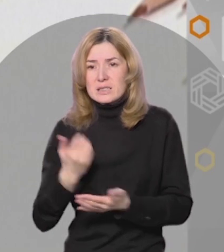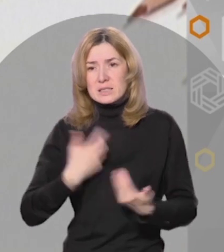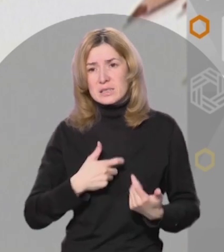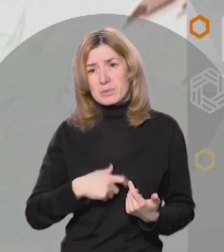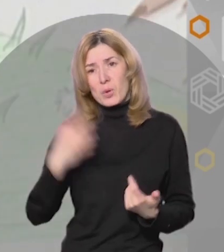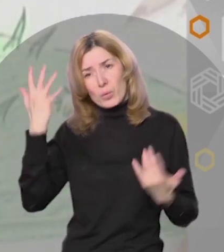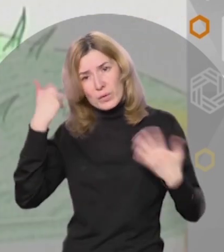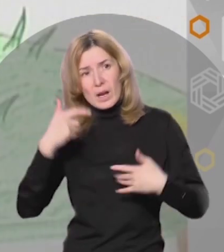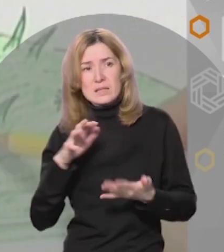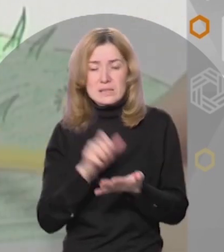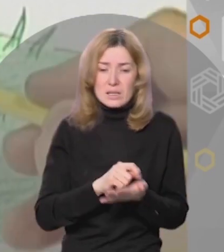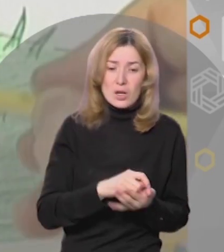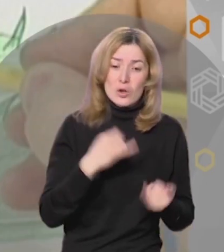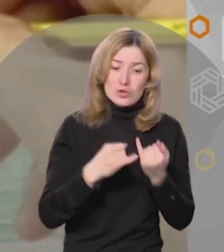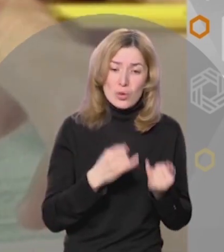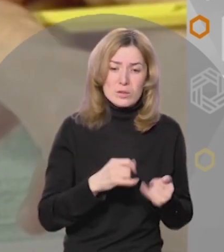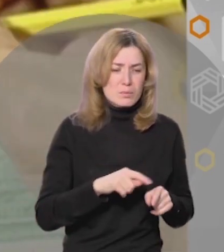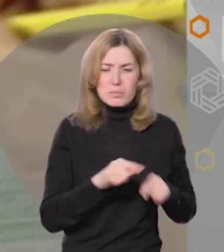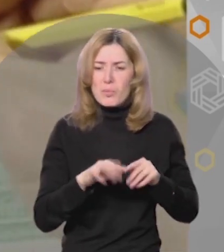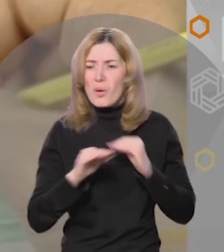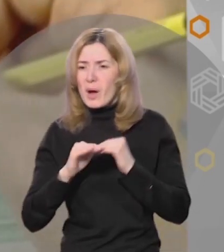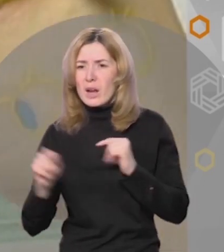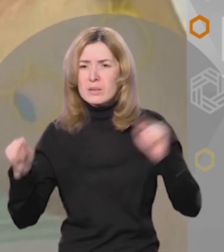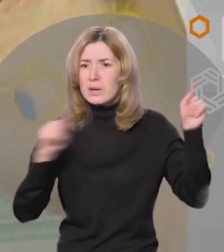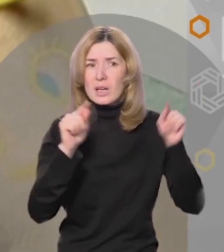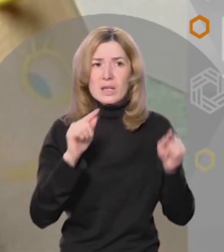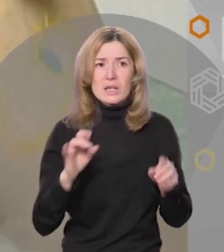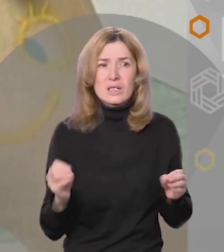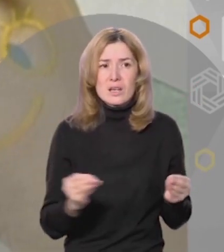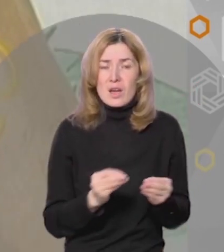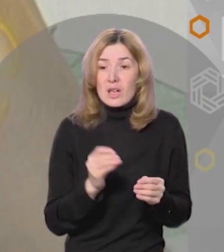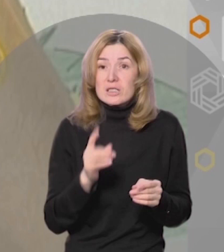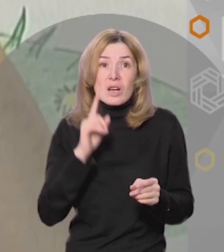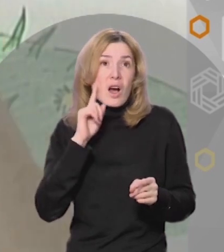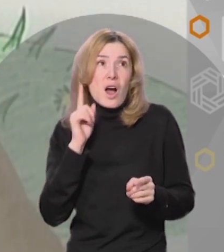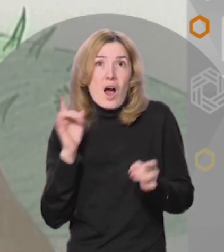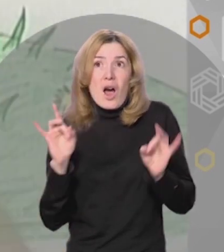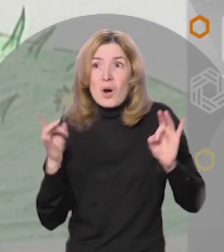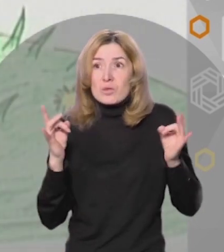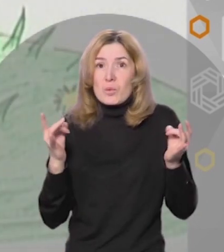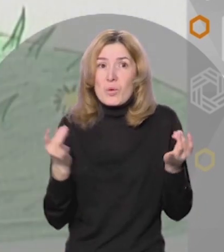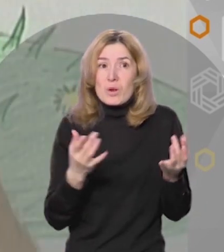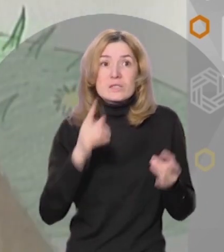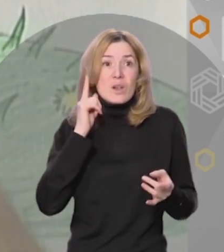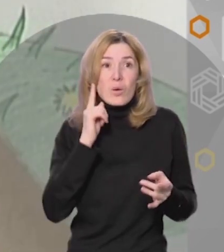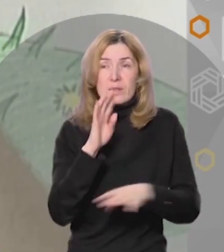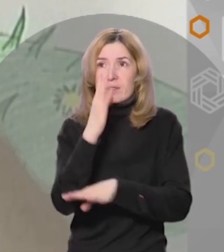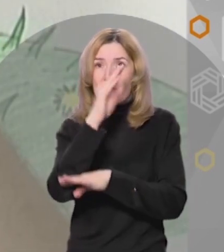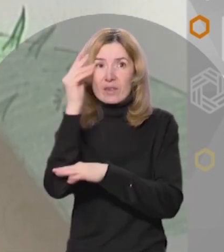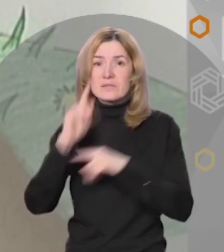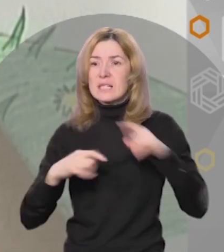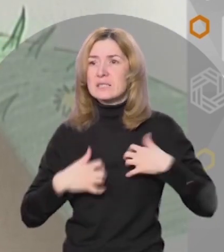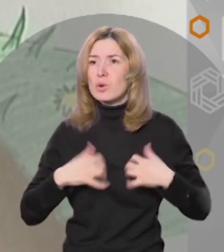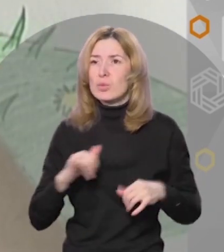увлекательное занятие. Желтый носился по полям и зажигал пушистые одуванчики. Зеленый